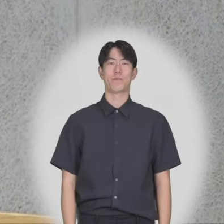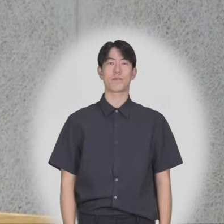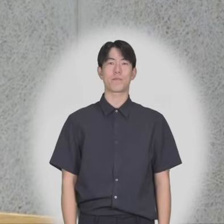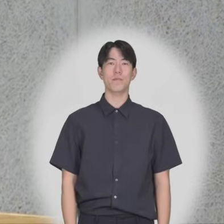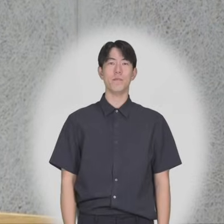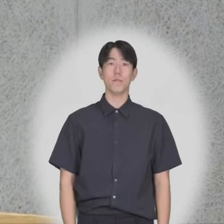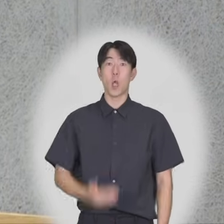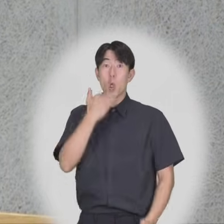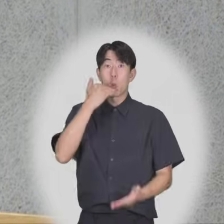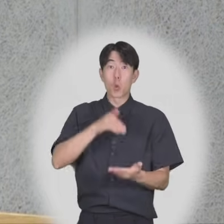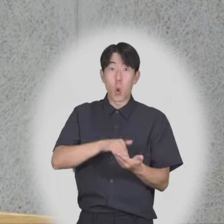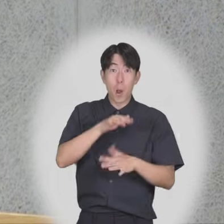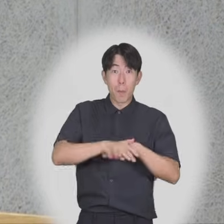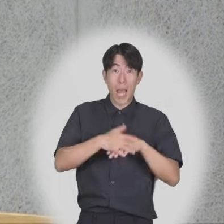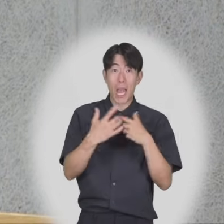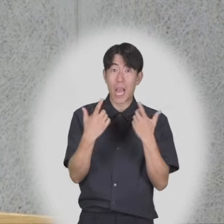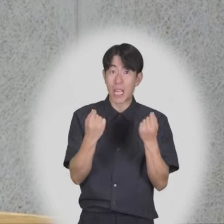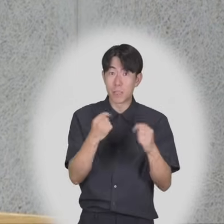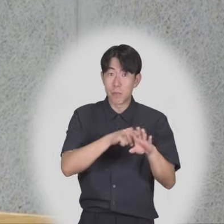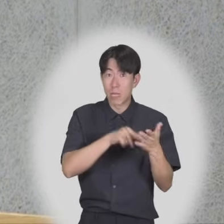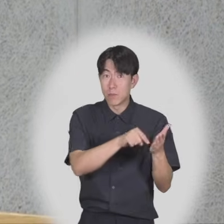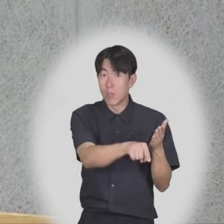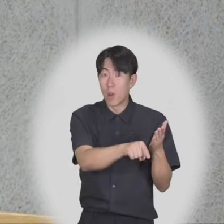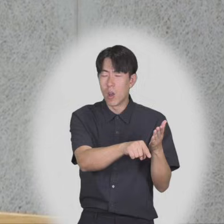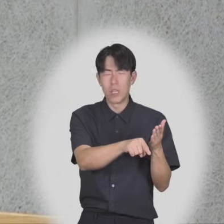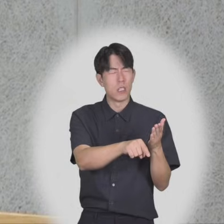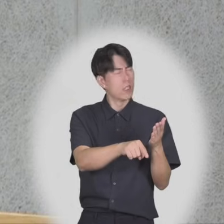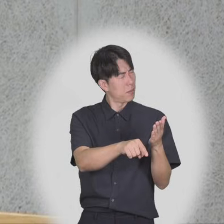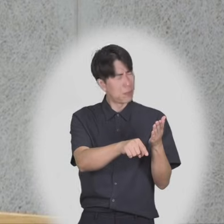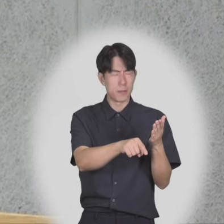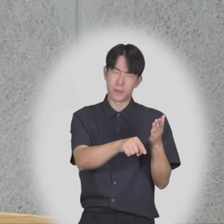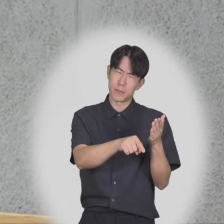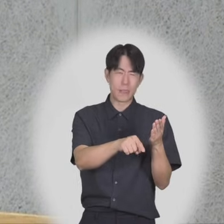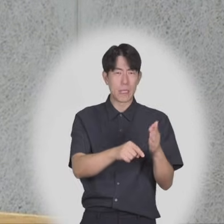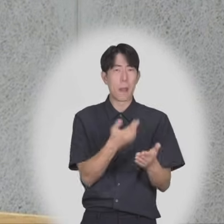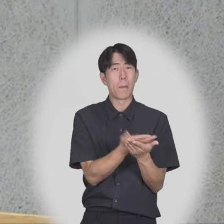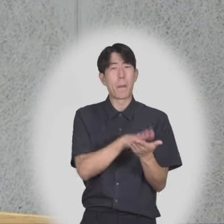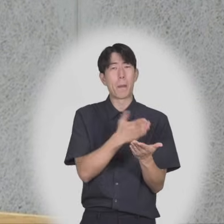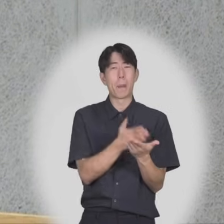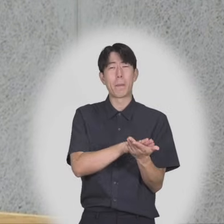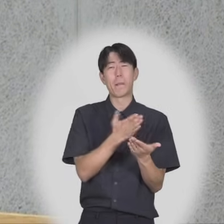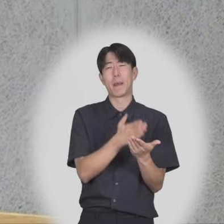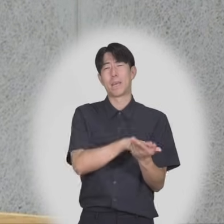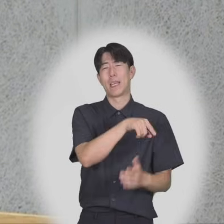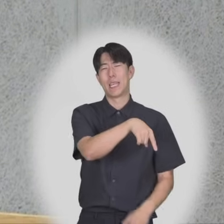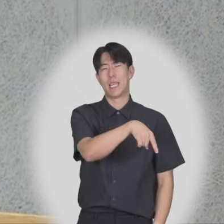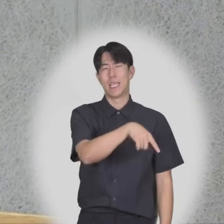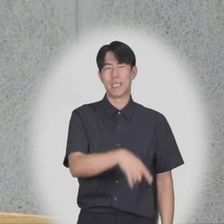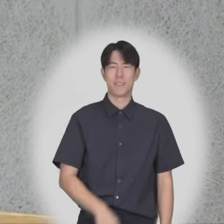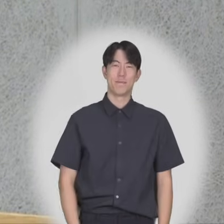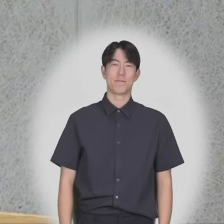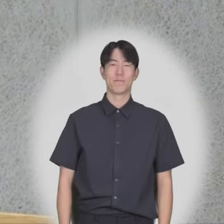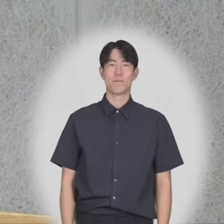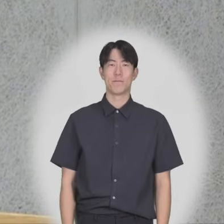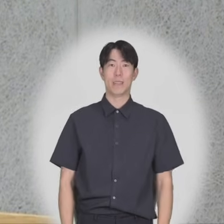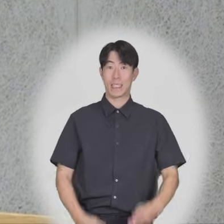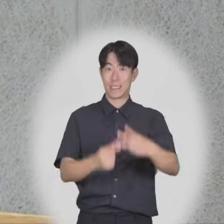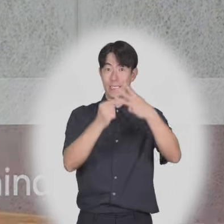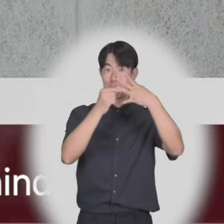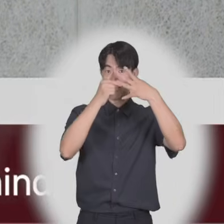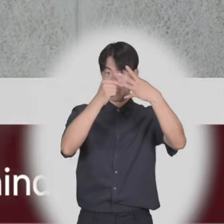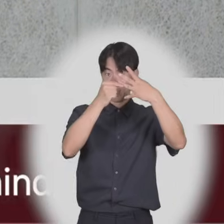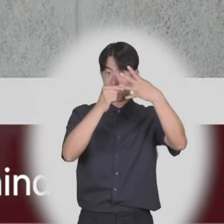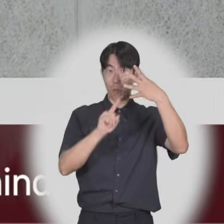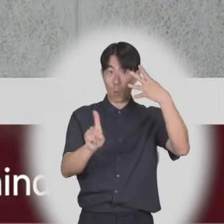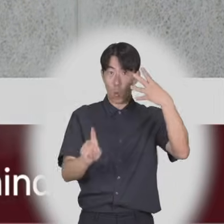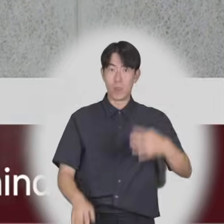이 돌짝밭은 캐주얼 마인드, 이랬다 저랬다 하는 마음이라고 했어요. 그 다음에 이제 세